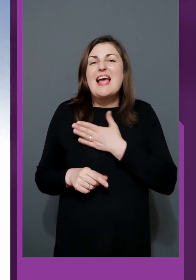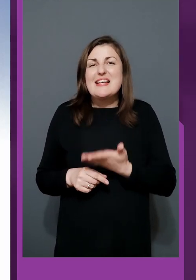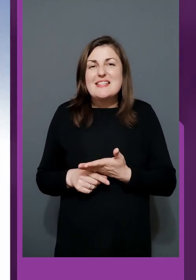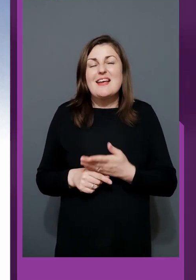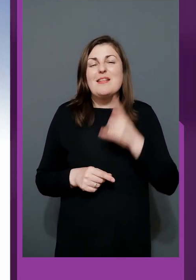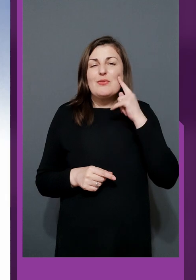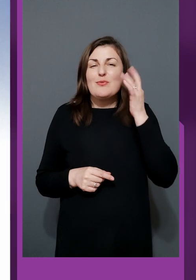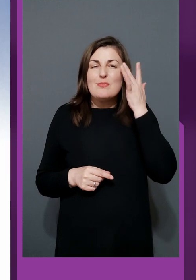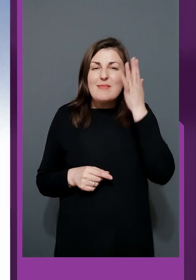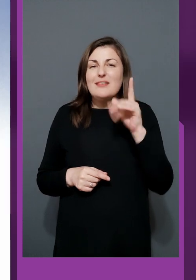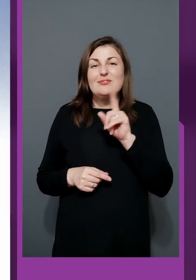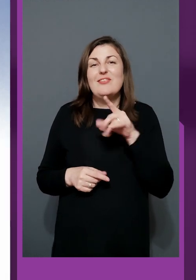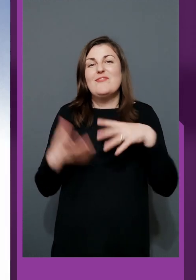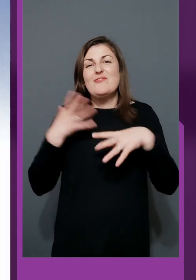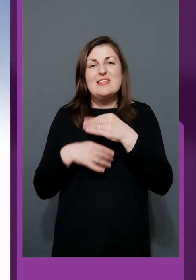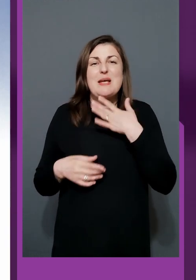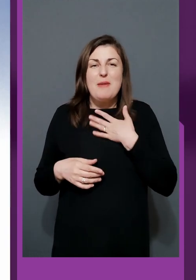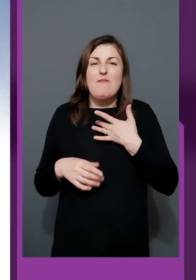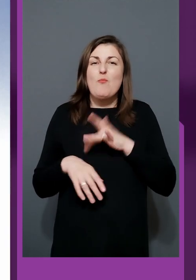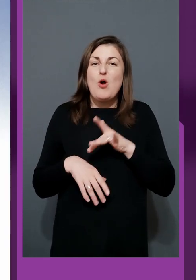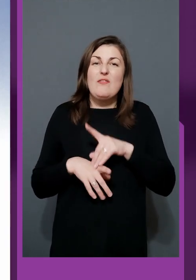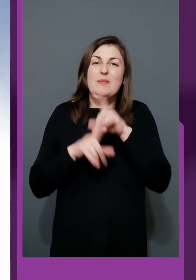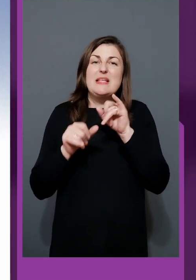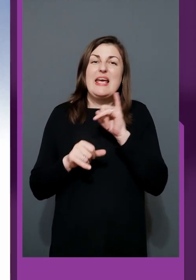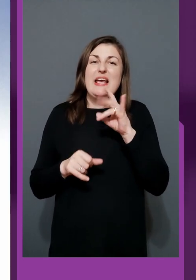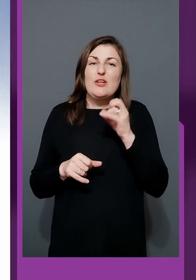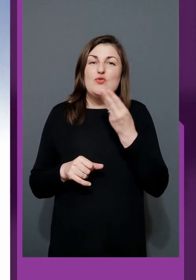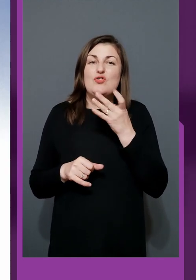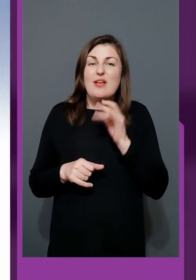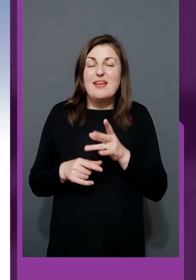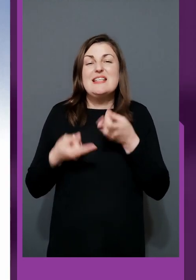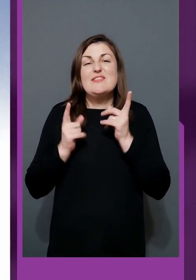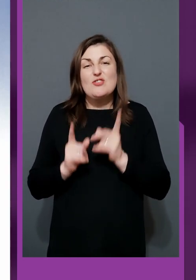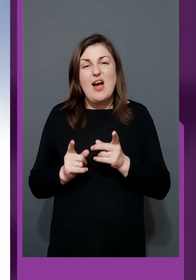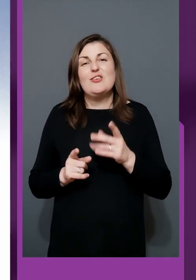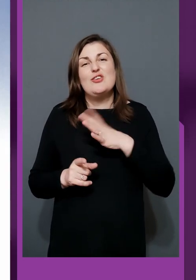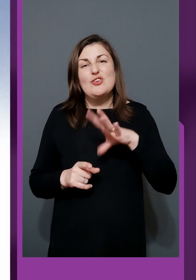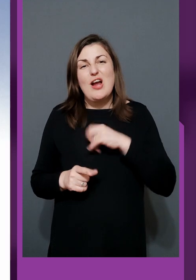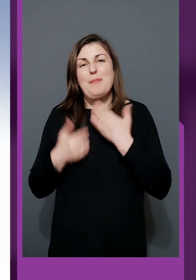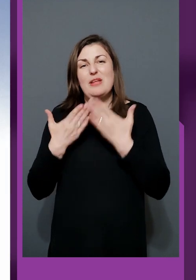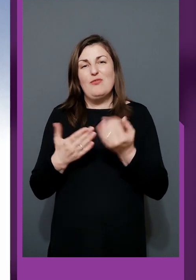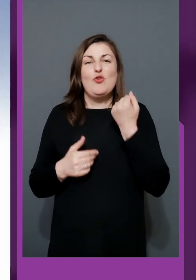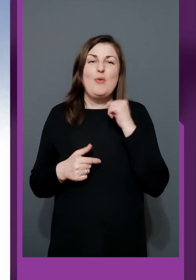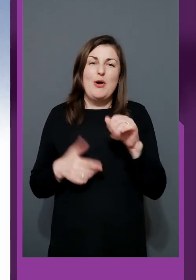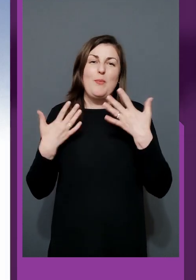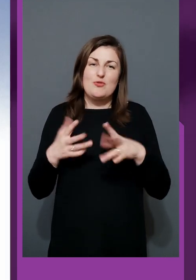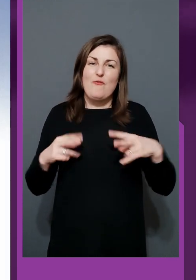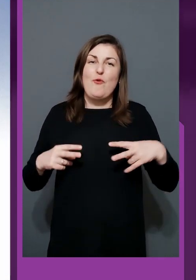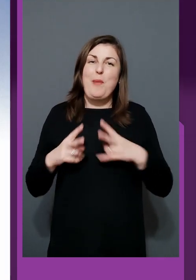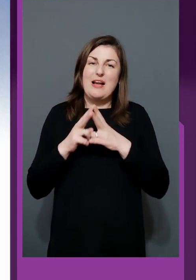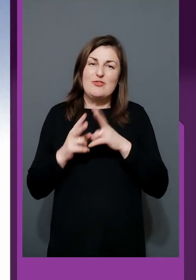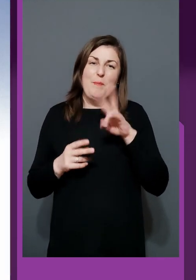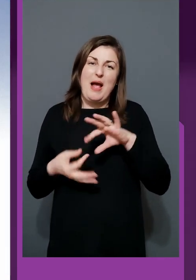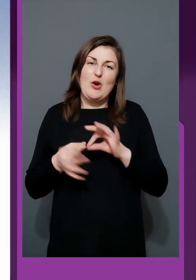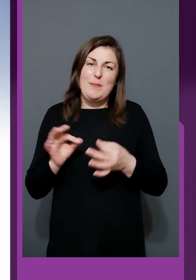тебе на серці в думках Тим більше що всі ми вболіваємо за ри щетнік і звичайно чекаємо на твою перемогу вже